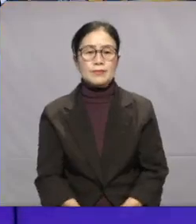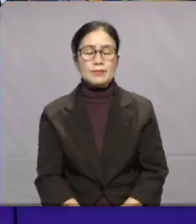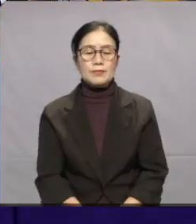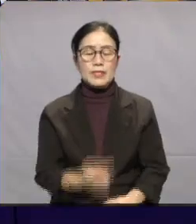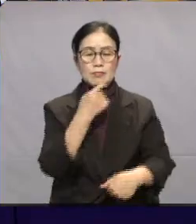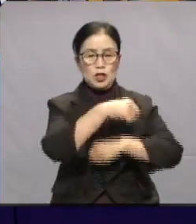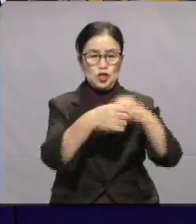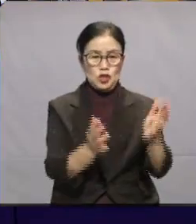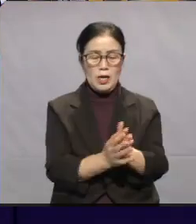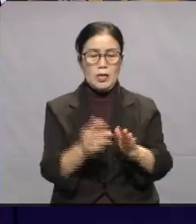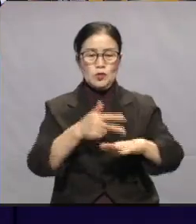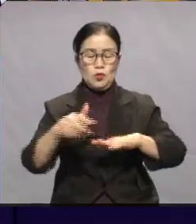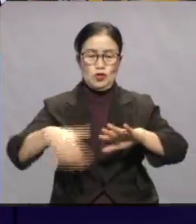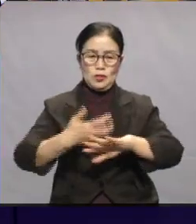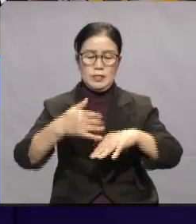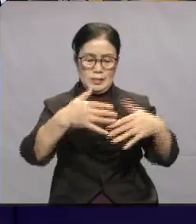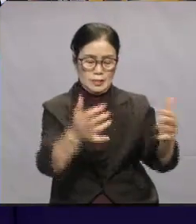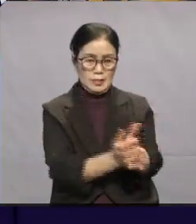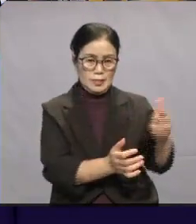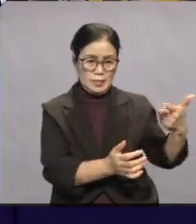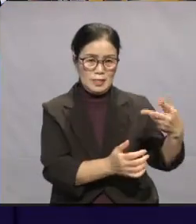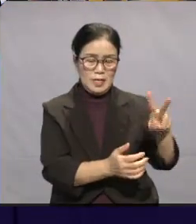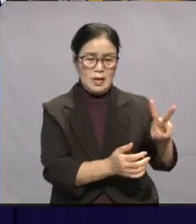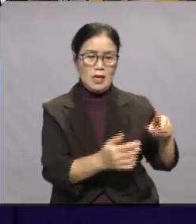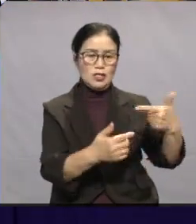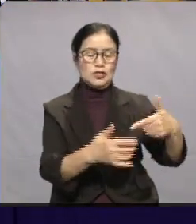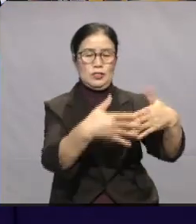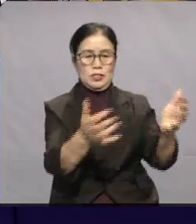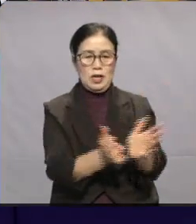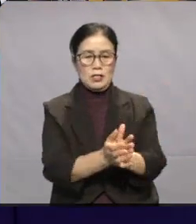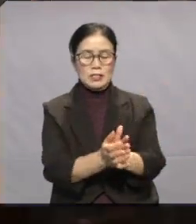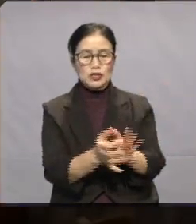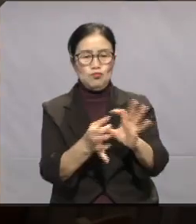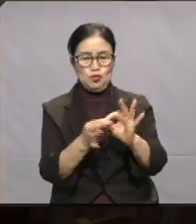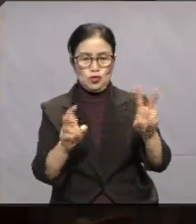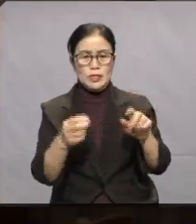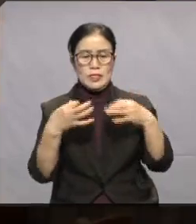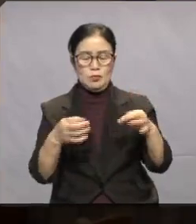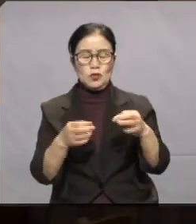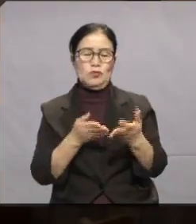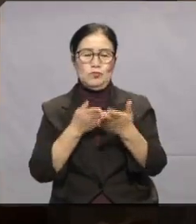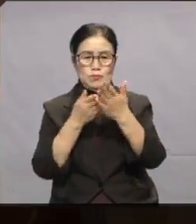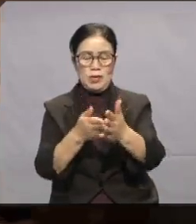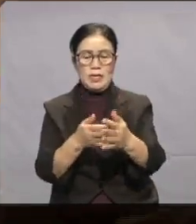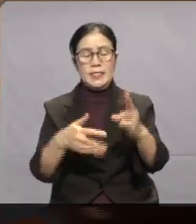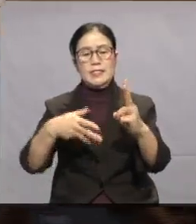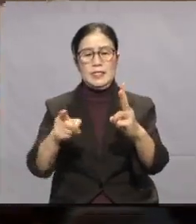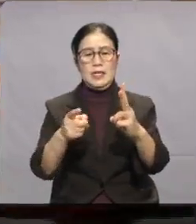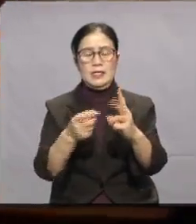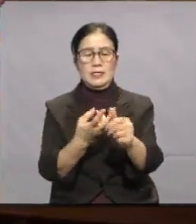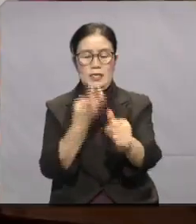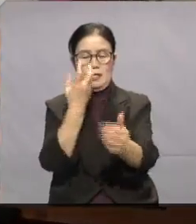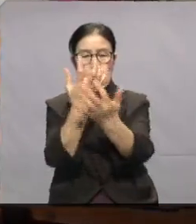더불어민주당과 조국 혁신당 등 야 6단과 김종민 무소속 의원이 발휘한 윤대통령 2차 탄핵 소추안이